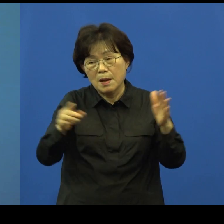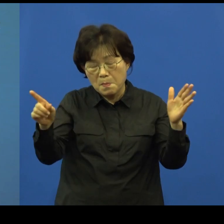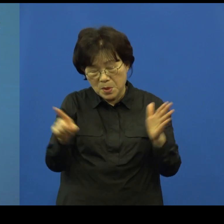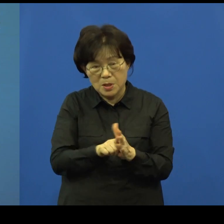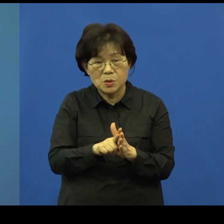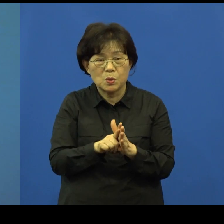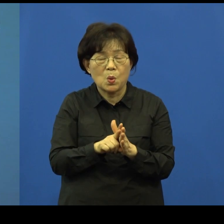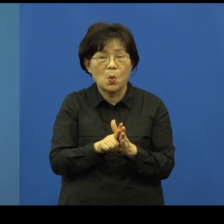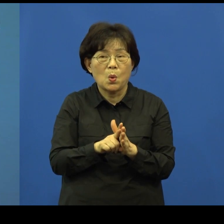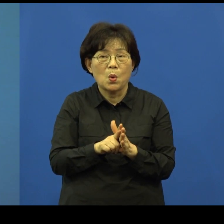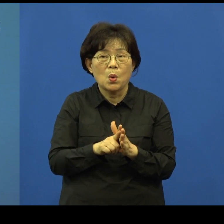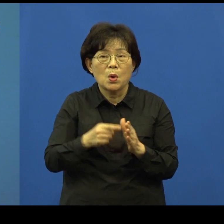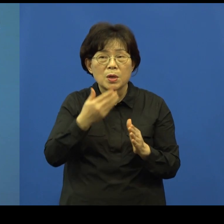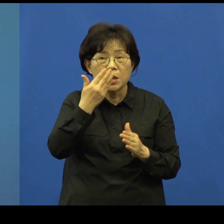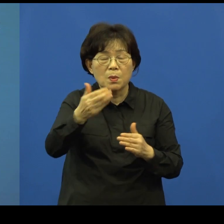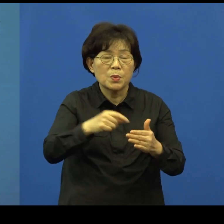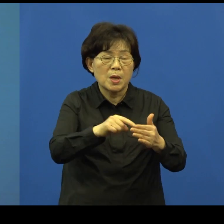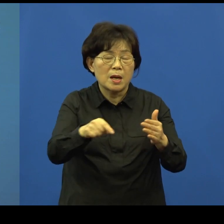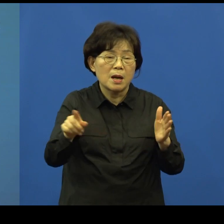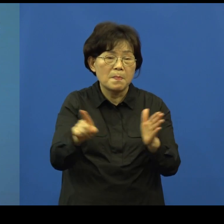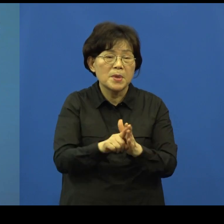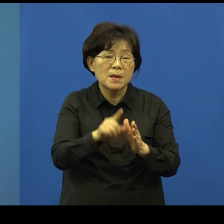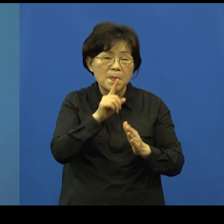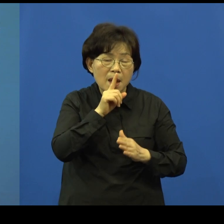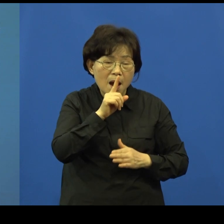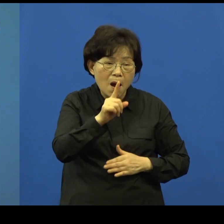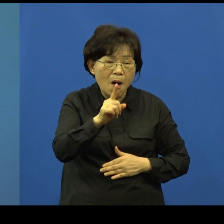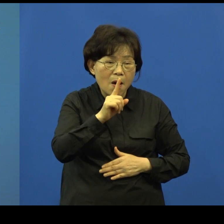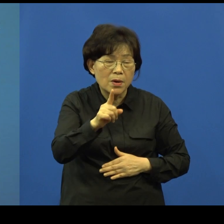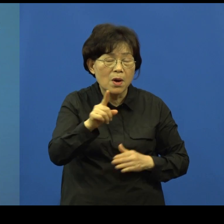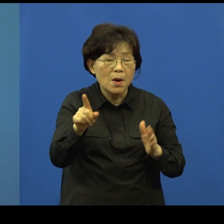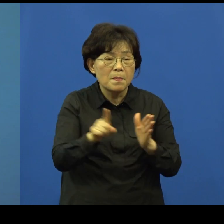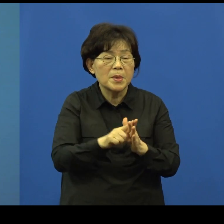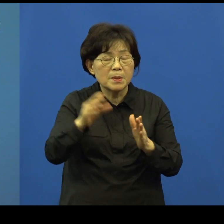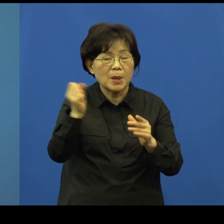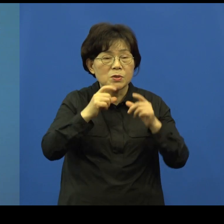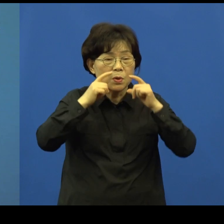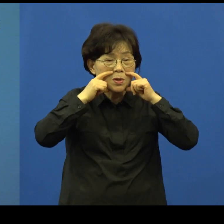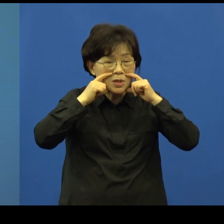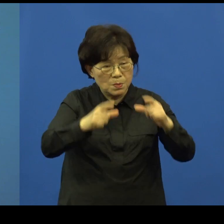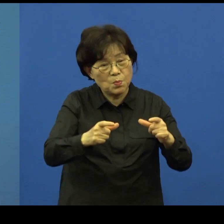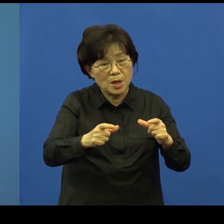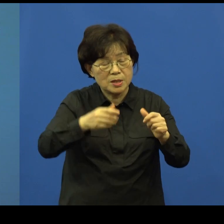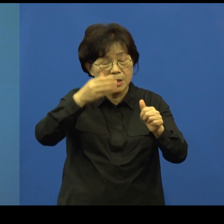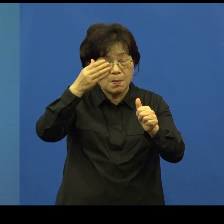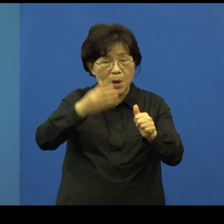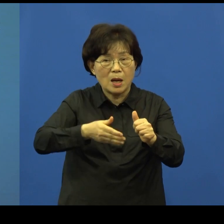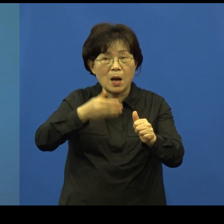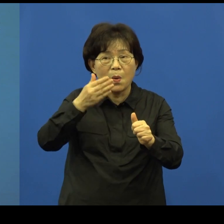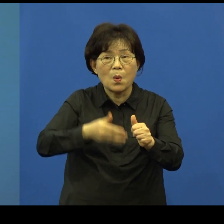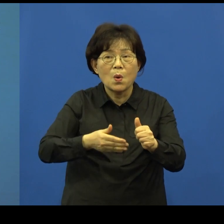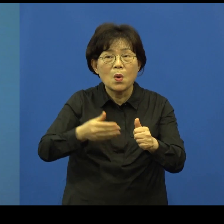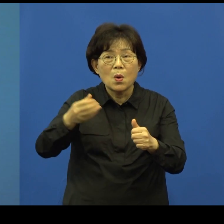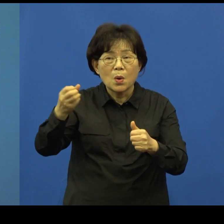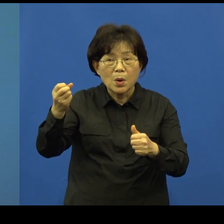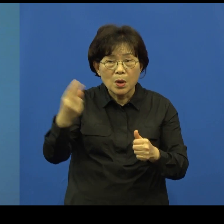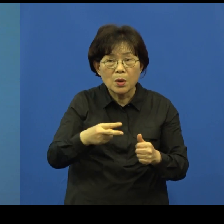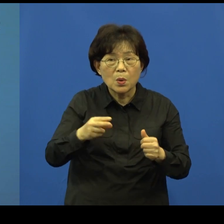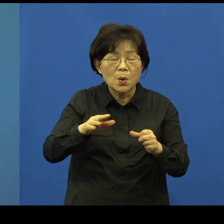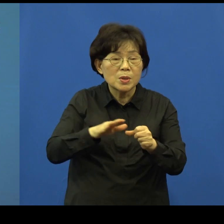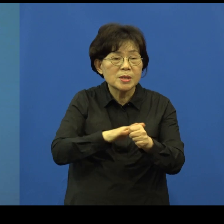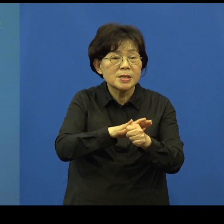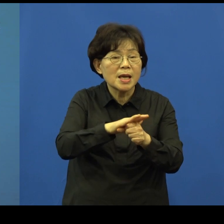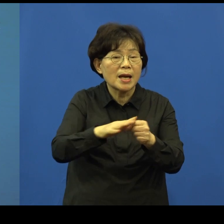믿으시고 여러분들 안에 믿음의 언어, 그 믿음으로 선포하는 역사가 일어나고, 그리고